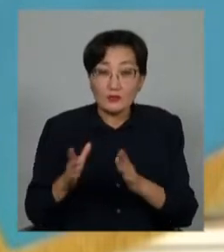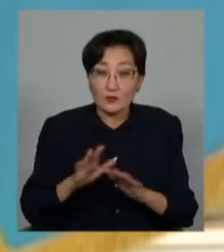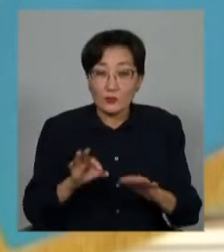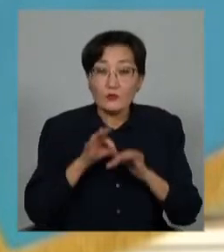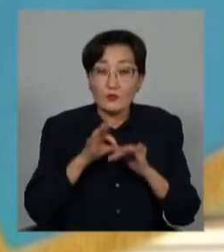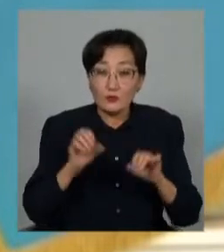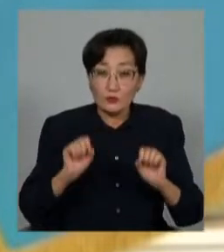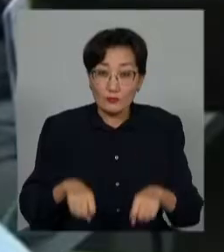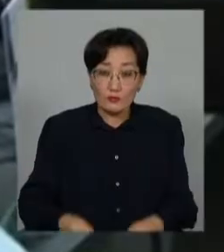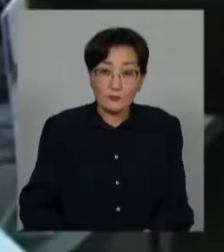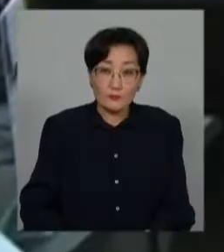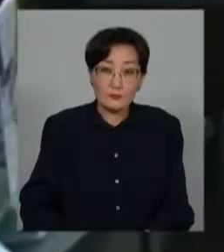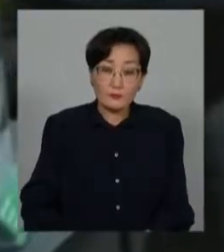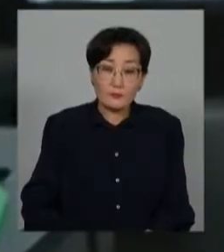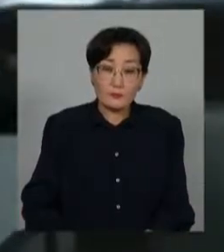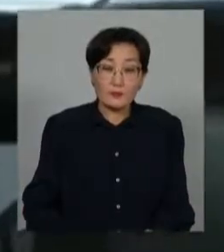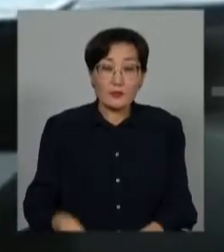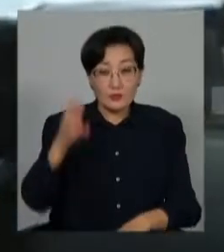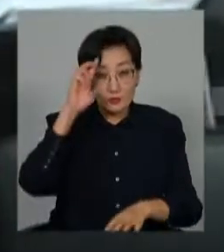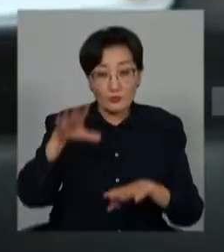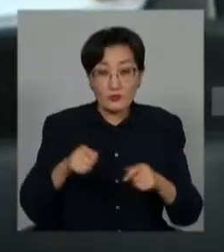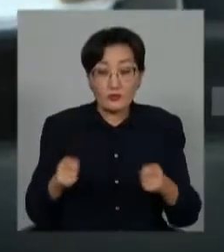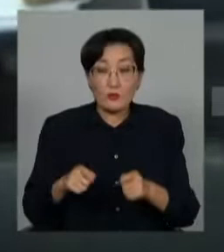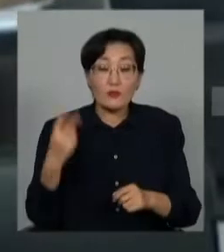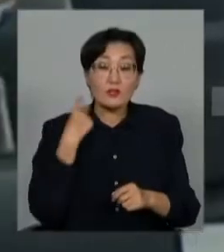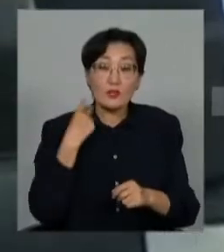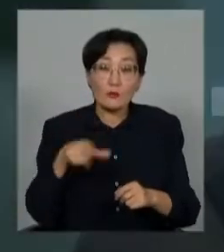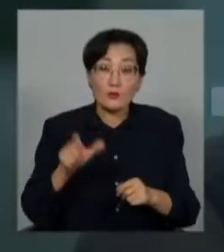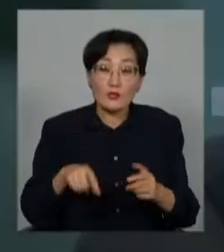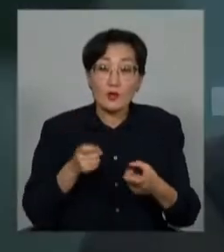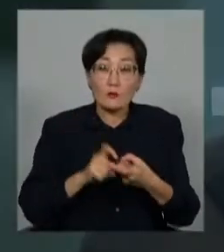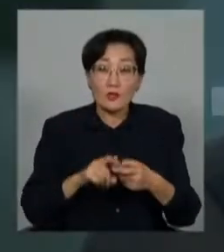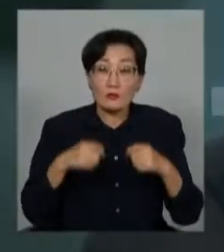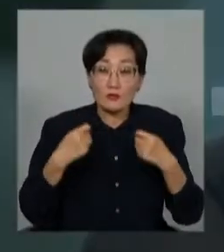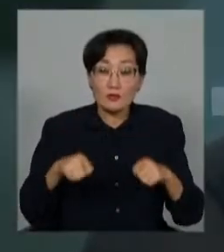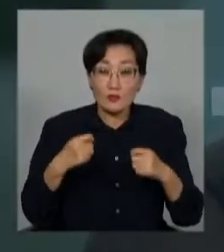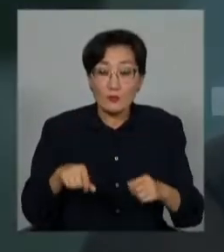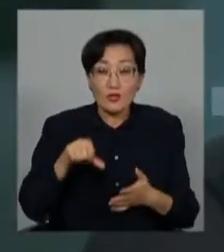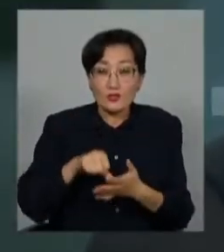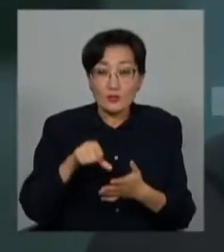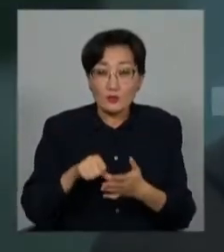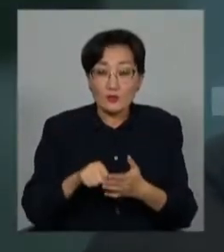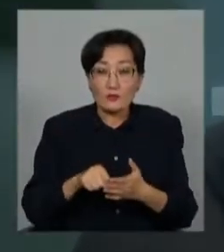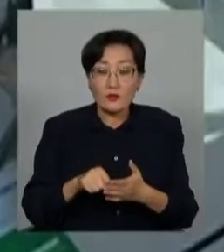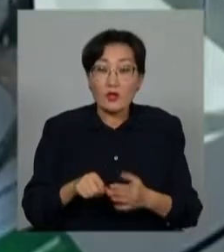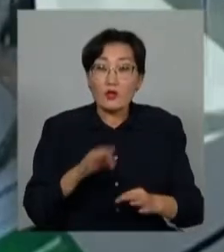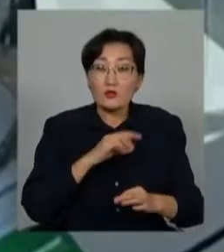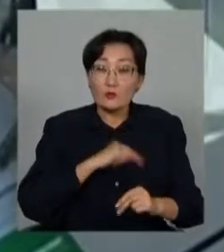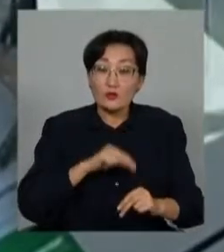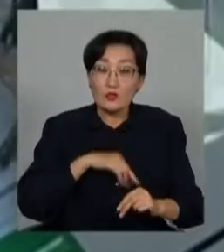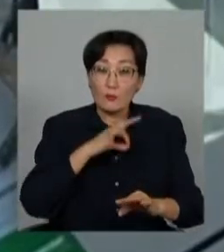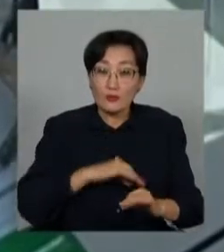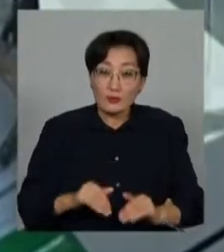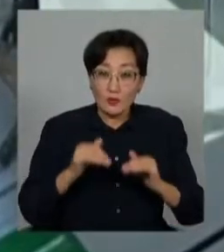алып келуі мүмкін. Мемлекет басшысы борышкерлерге қатысты қаржы нарығындағы өкілдердің шектен шығу әрекеттеріне